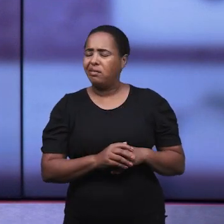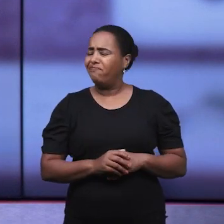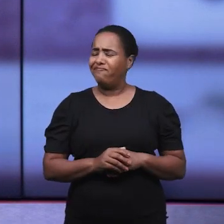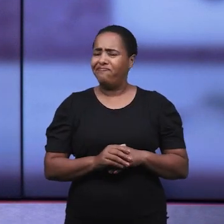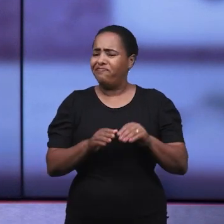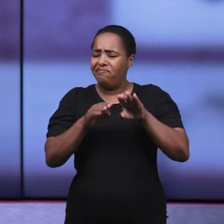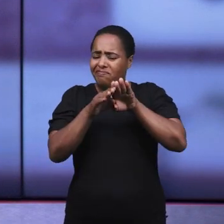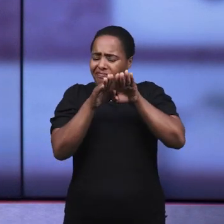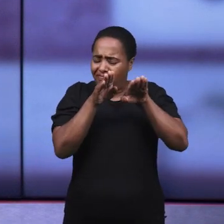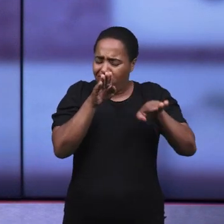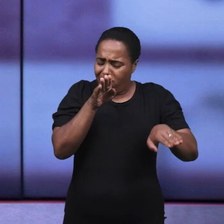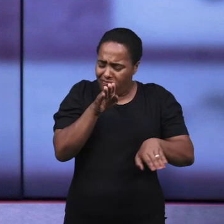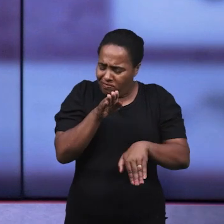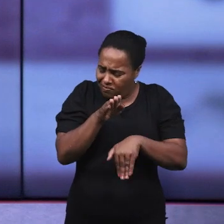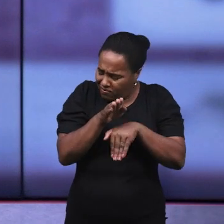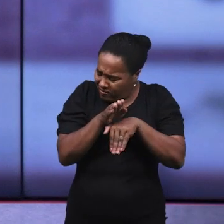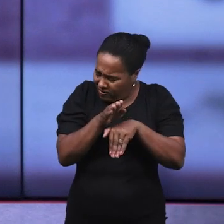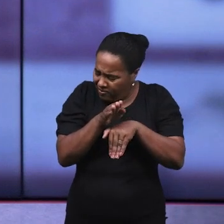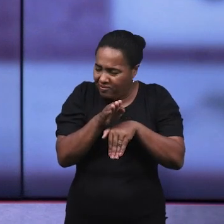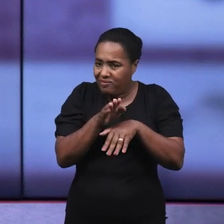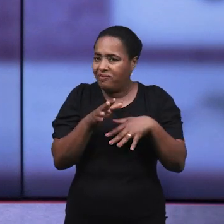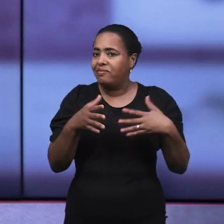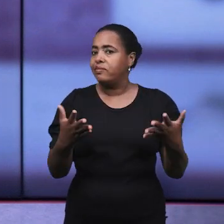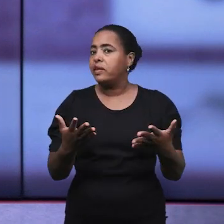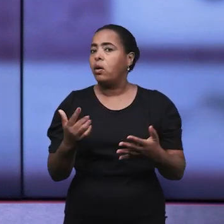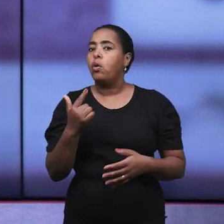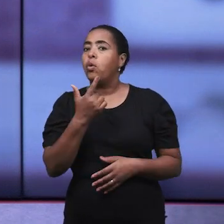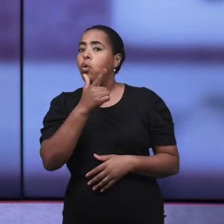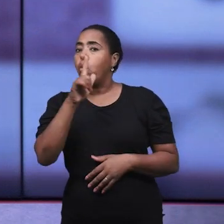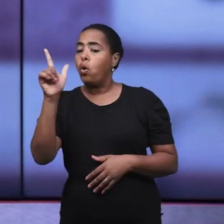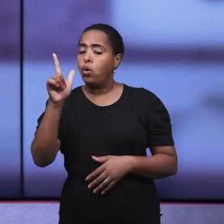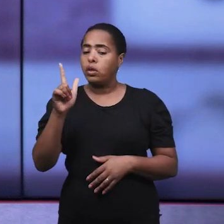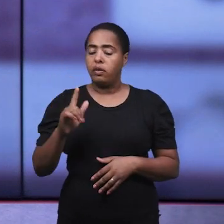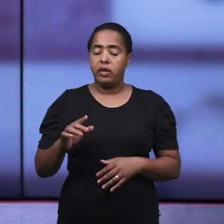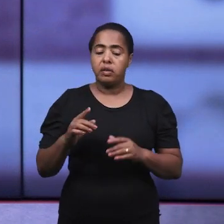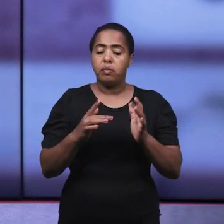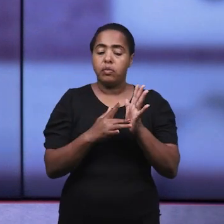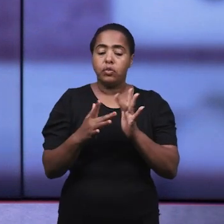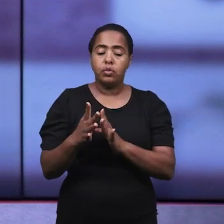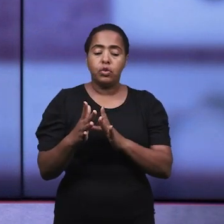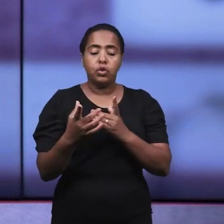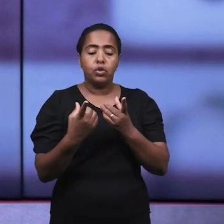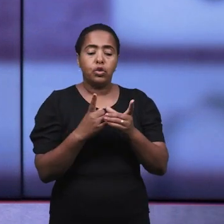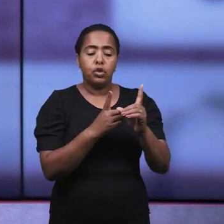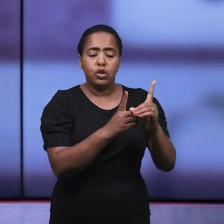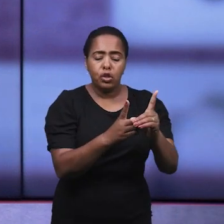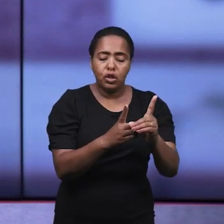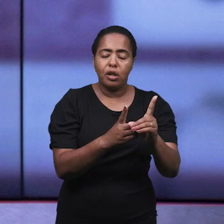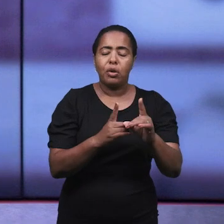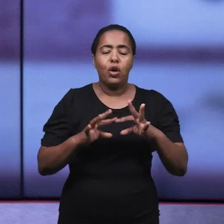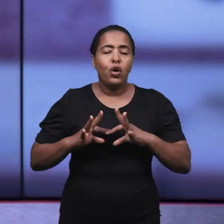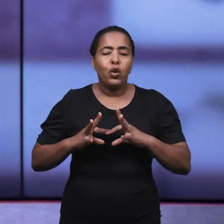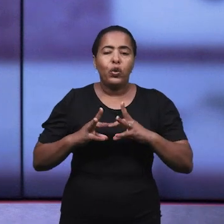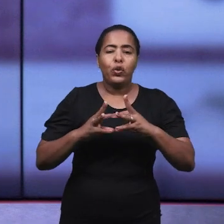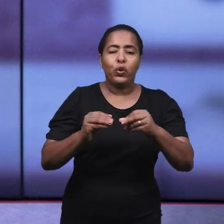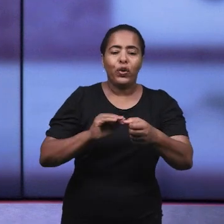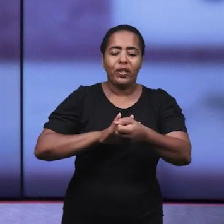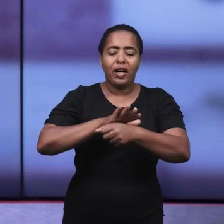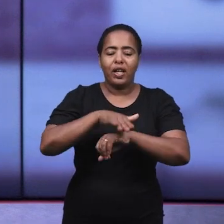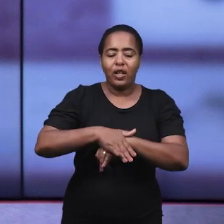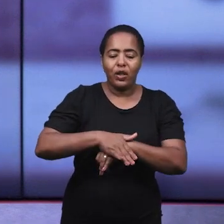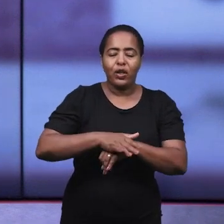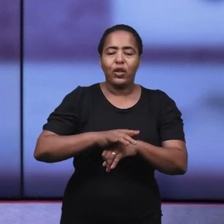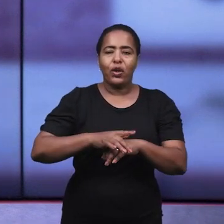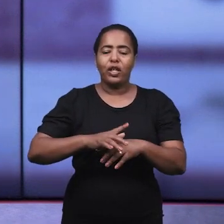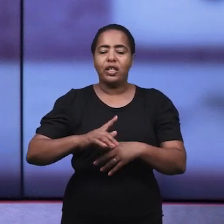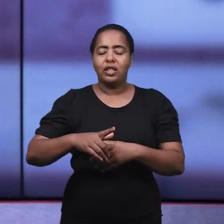Cela va leur faire sentir inférieurs. Quand Jésus apparaît en autre fois aux disciples après la résurrection, qui avaient péché